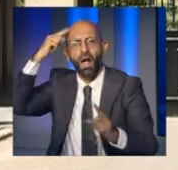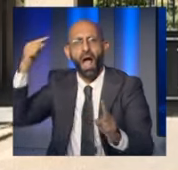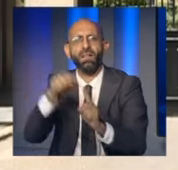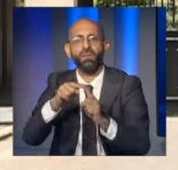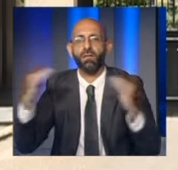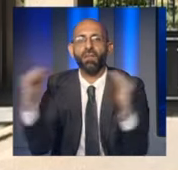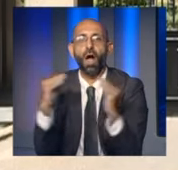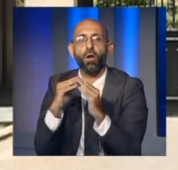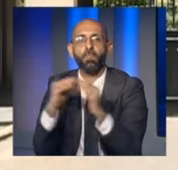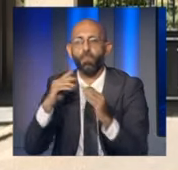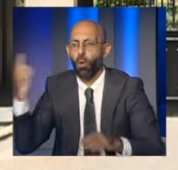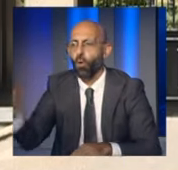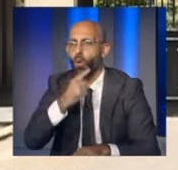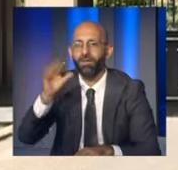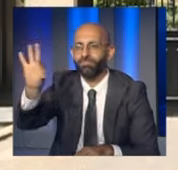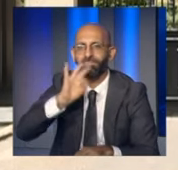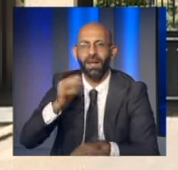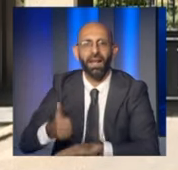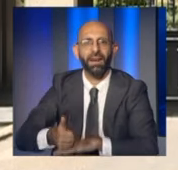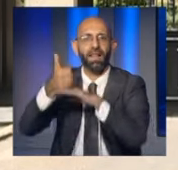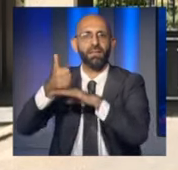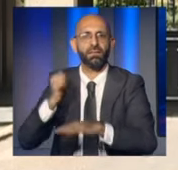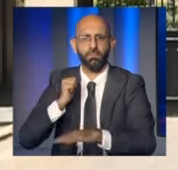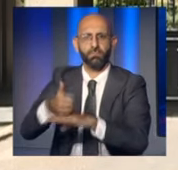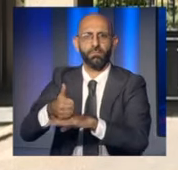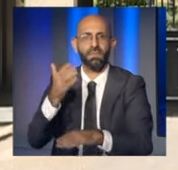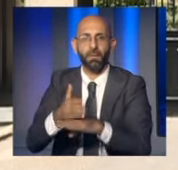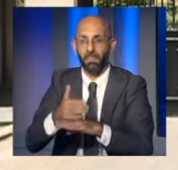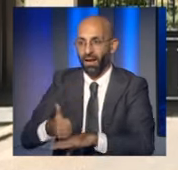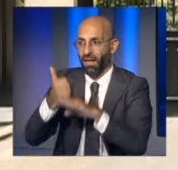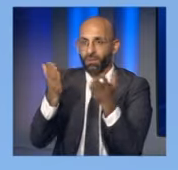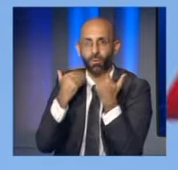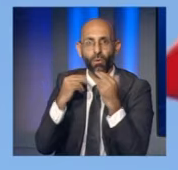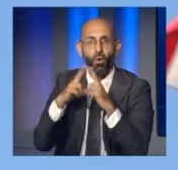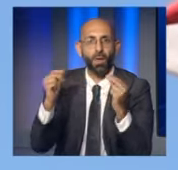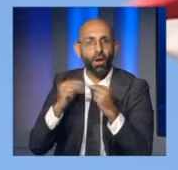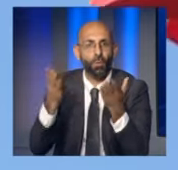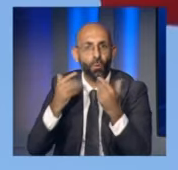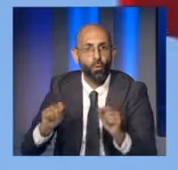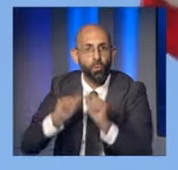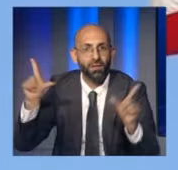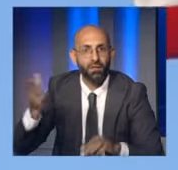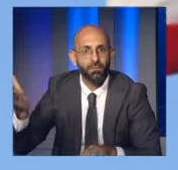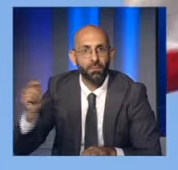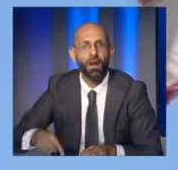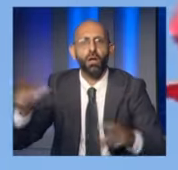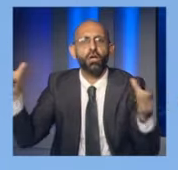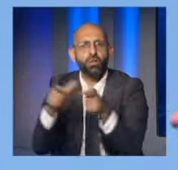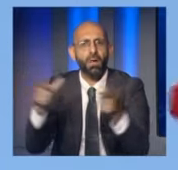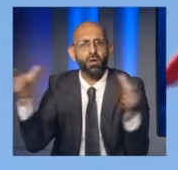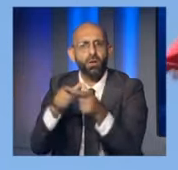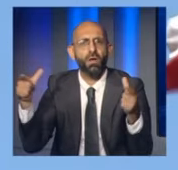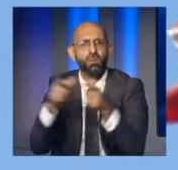للحوار والتشاور ومن دون شروط مسبقة، لعلنا نتوصل إلى توافق لإخراج انتخاب الرئيس من الحلقة